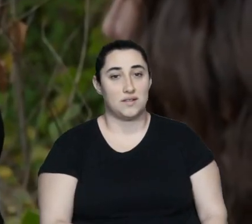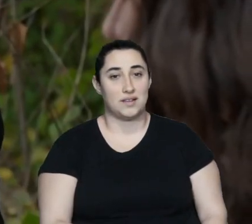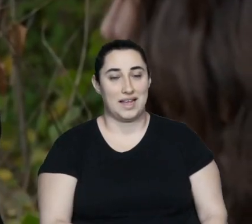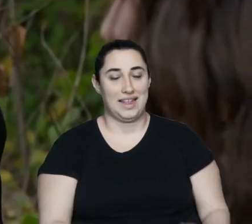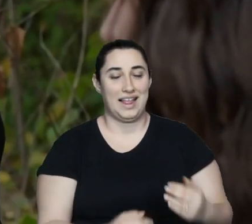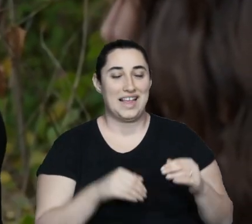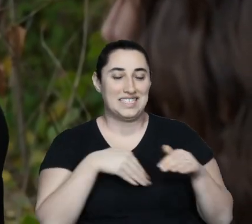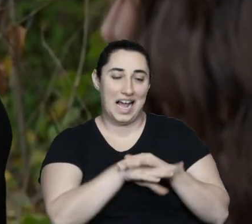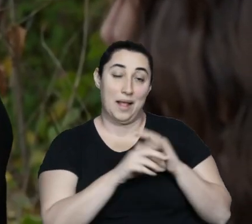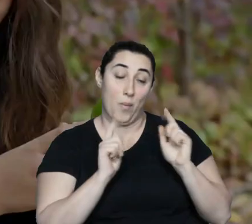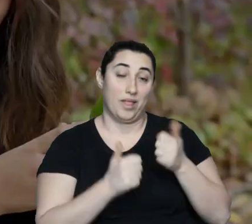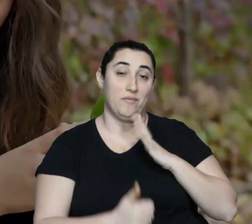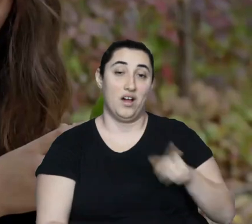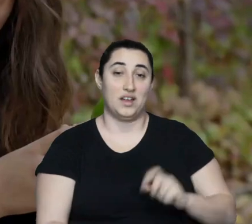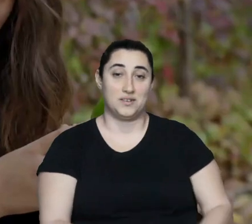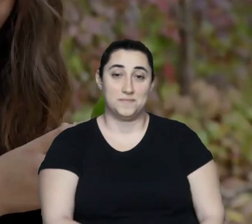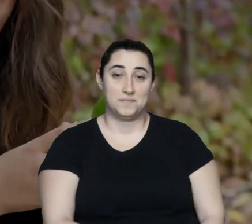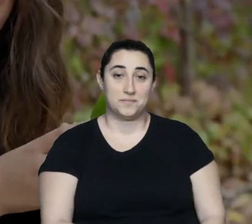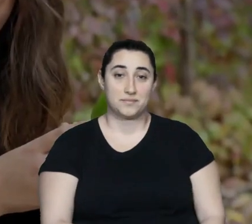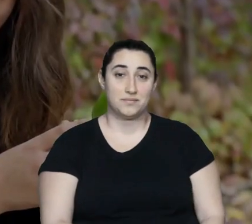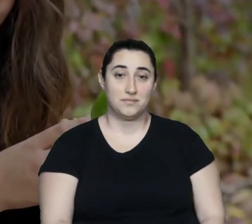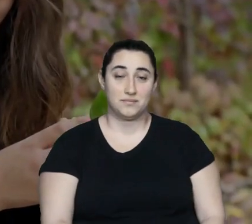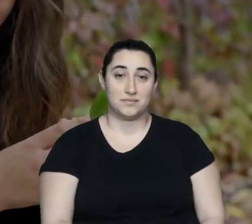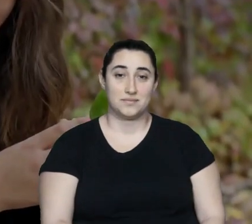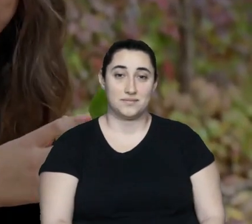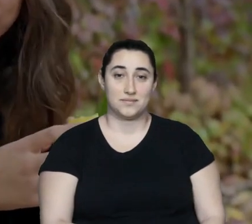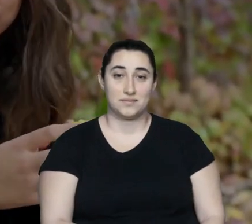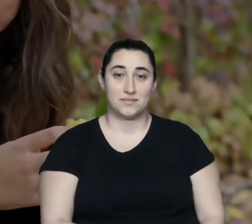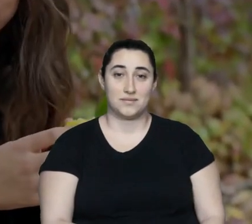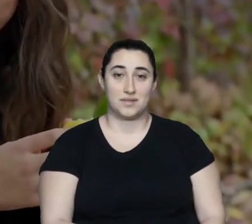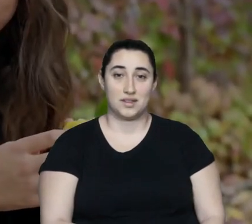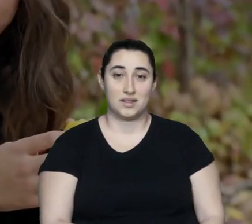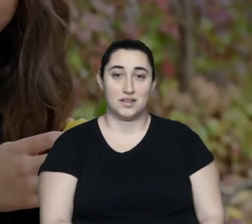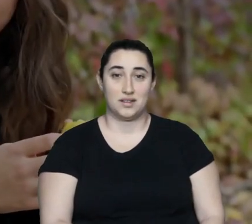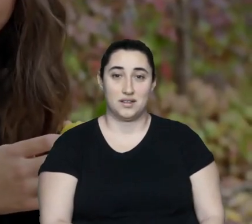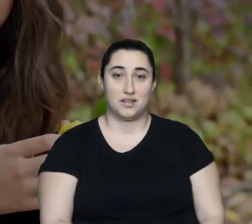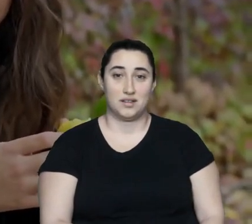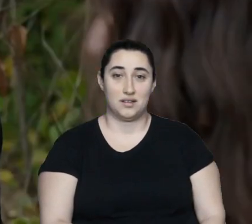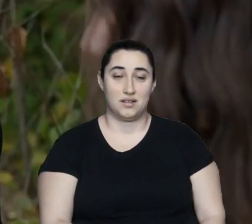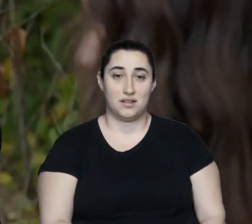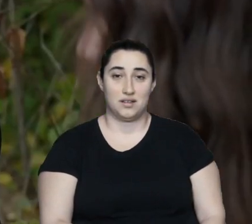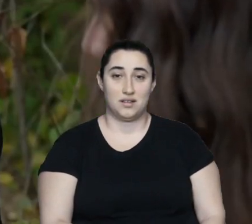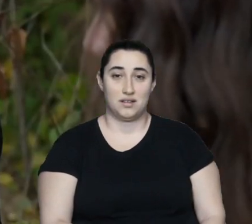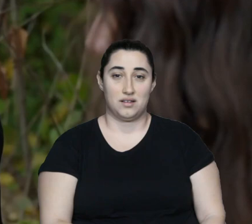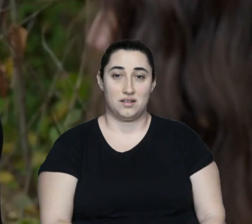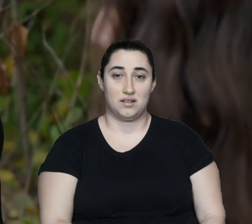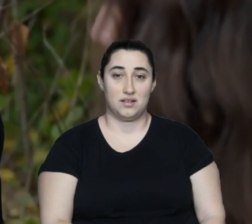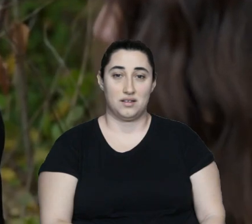Lojistik destek açısından bu önemli. Aysu etkilendi, yan yan gülümseyerek bakıyor. Ayvayı ısırdı ama yutamadı.